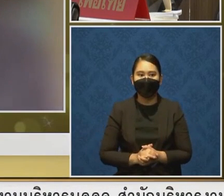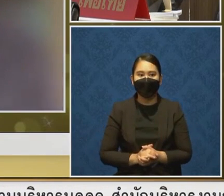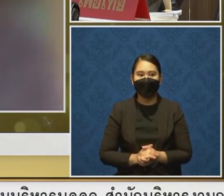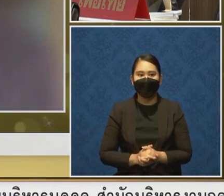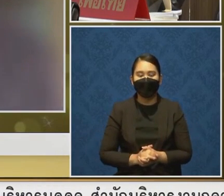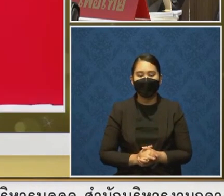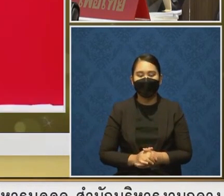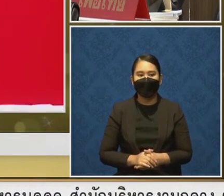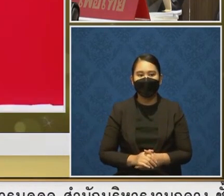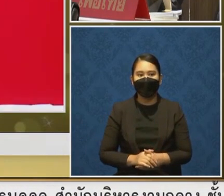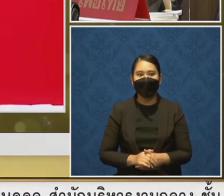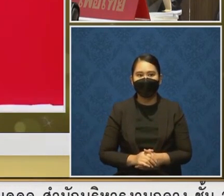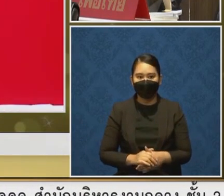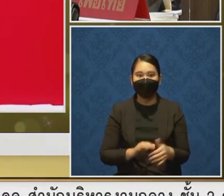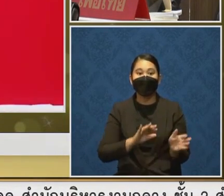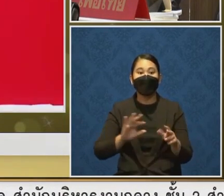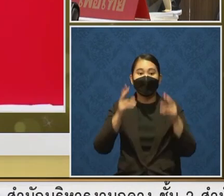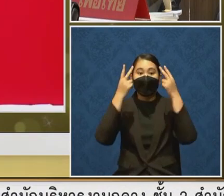ทส